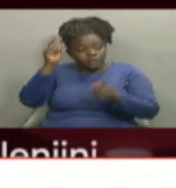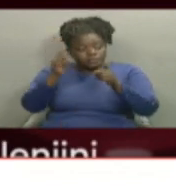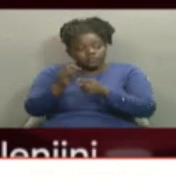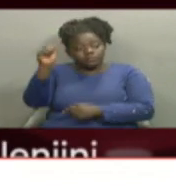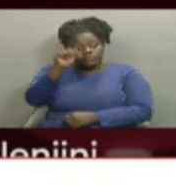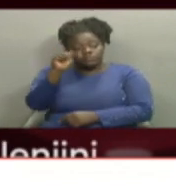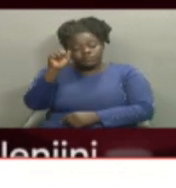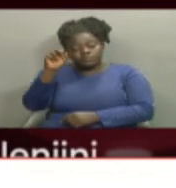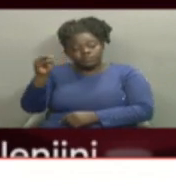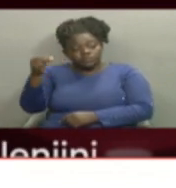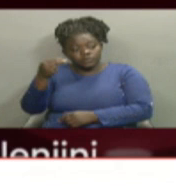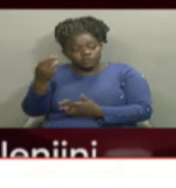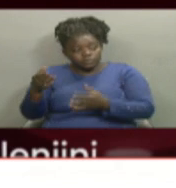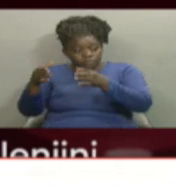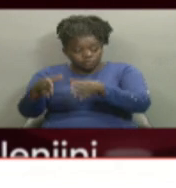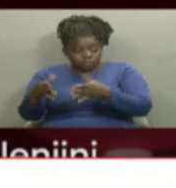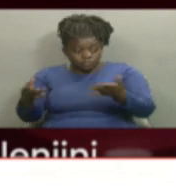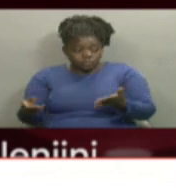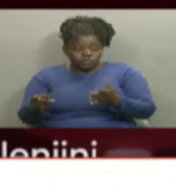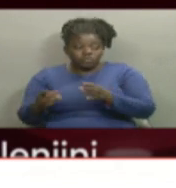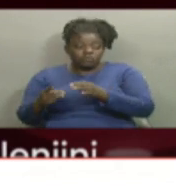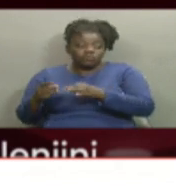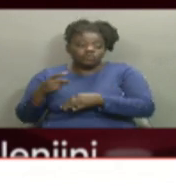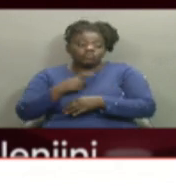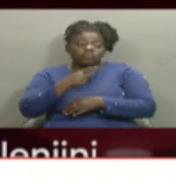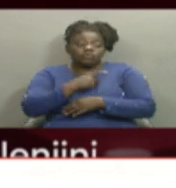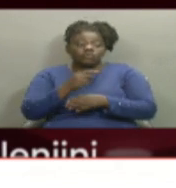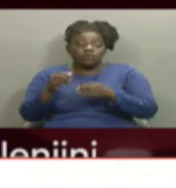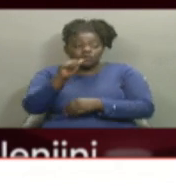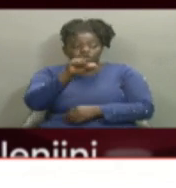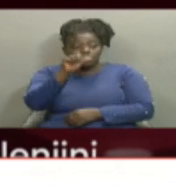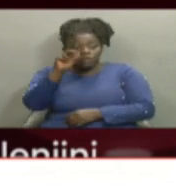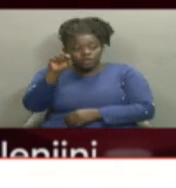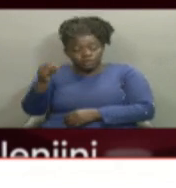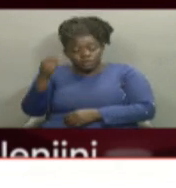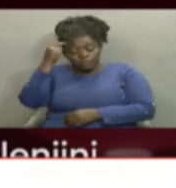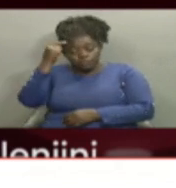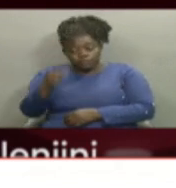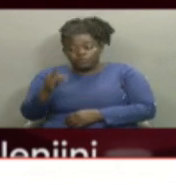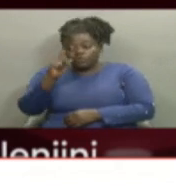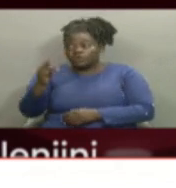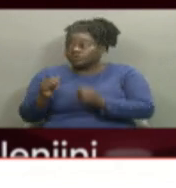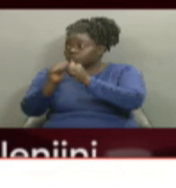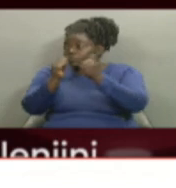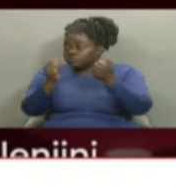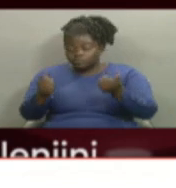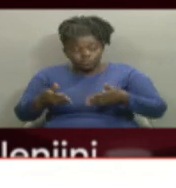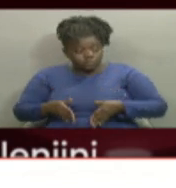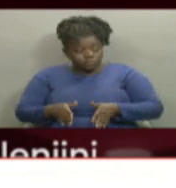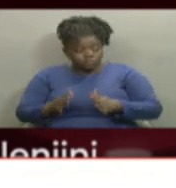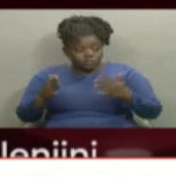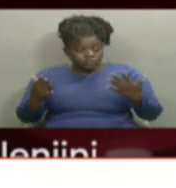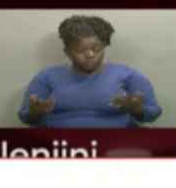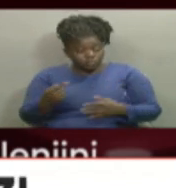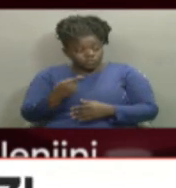Cheruliyoti. Yajira mchipina cha Night Democratic Alliance. Mukaku kwa Kenya kwanza. Ya zali wa msasa desugoyi. Kuseni